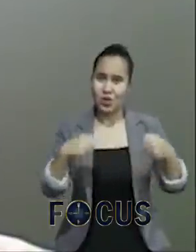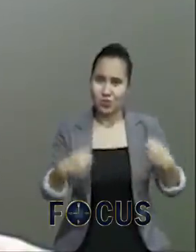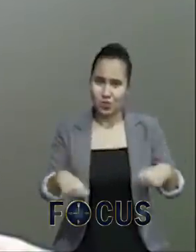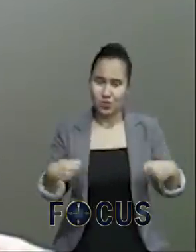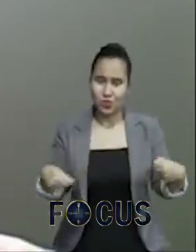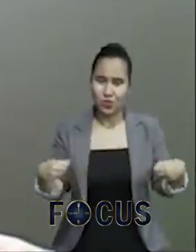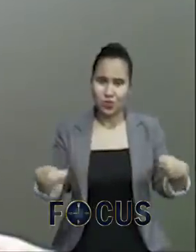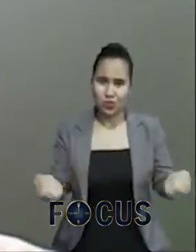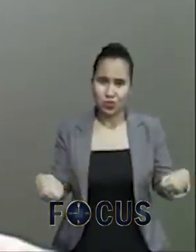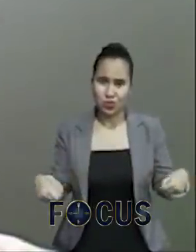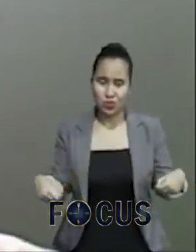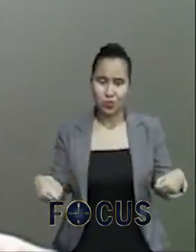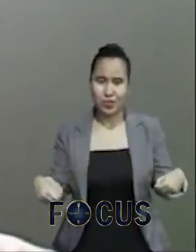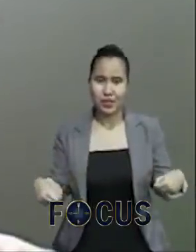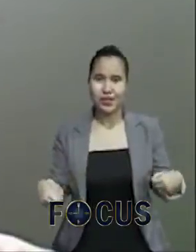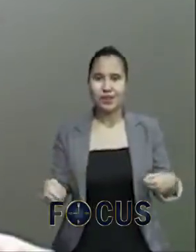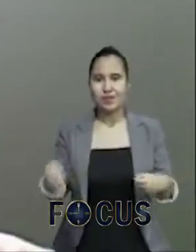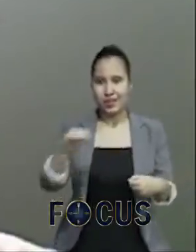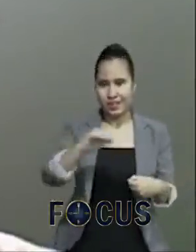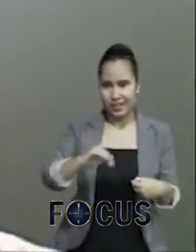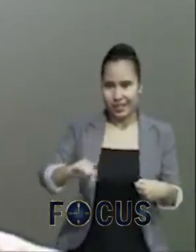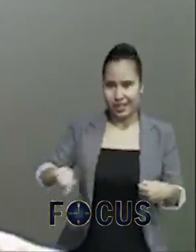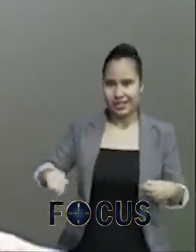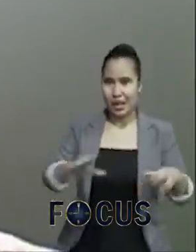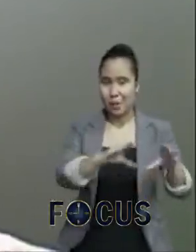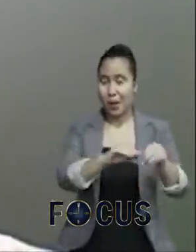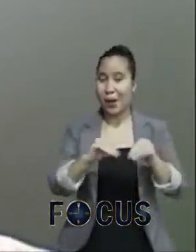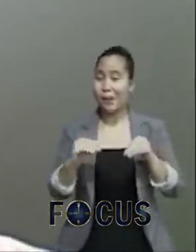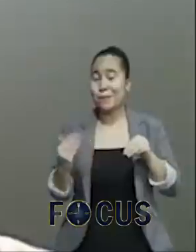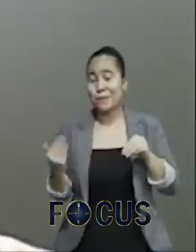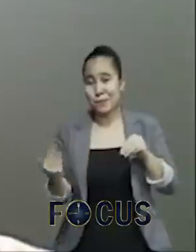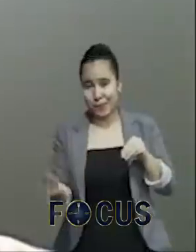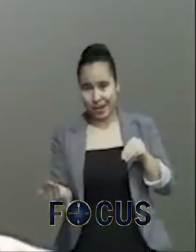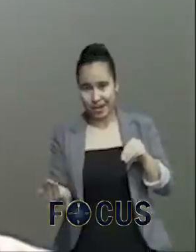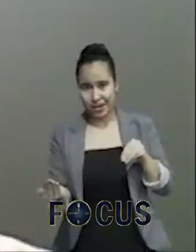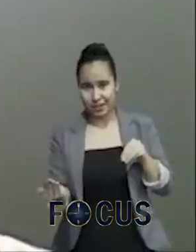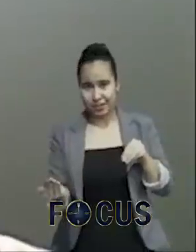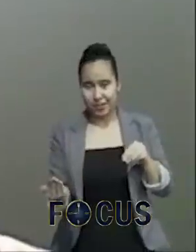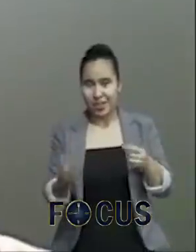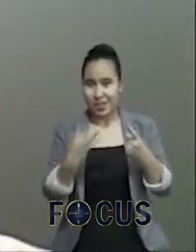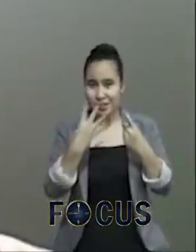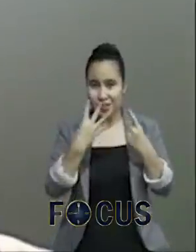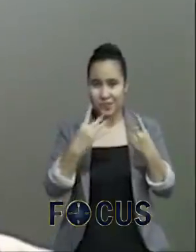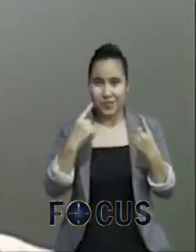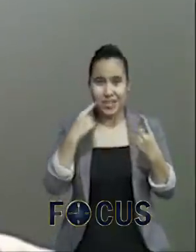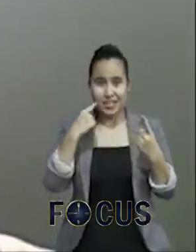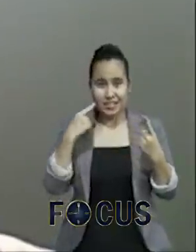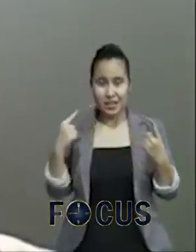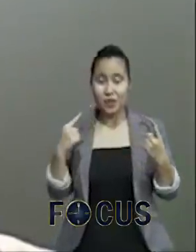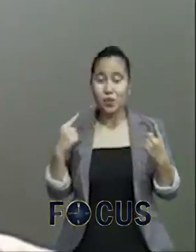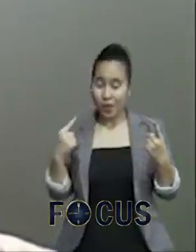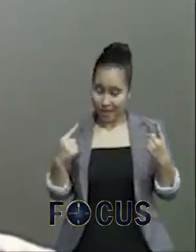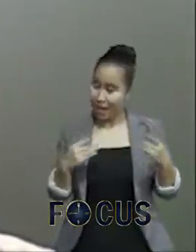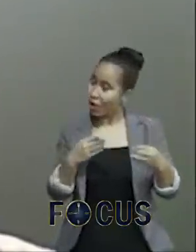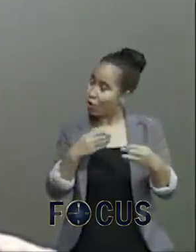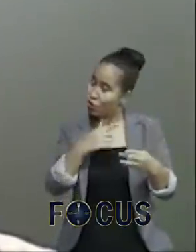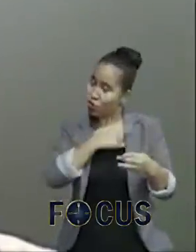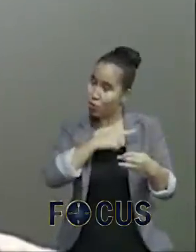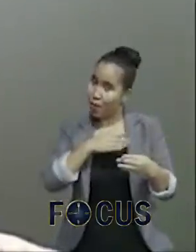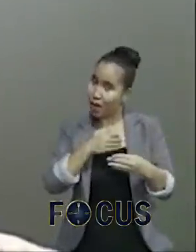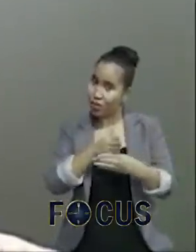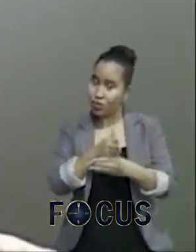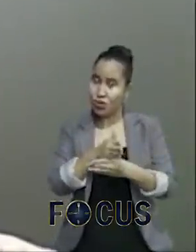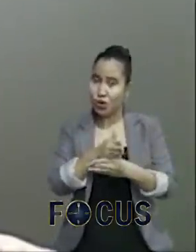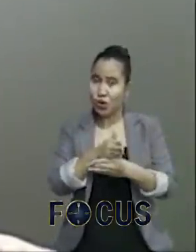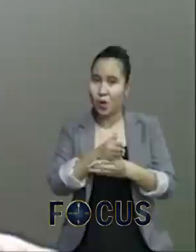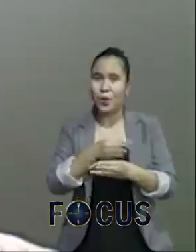van de quarantainemaatregelen. Maar het blijft dus wel dat de 14 dagen wel gehandhaafd blijven. Maar dat